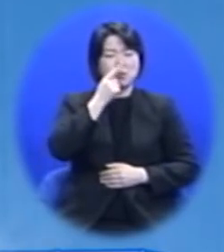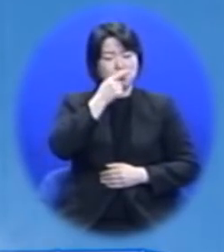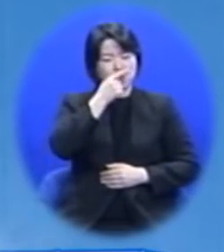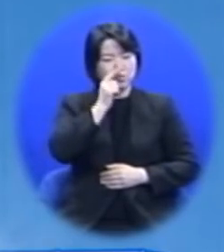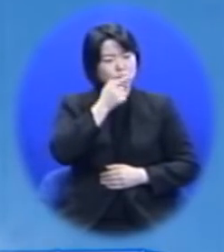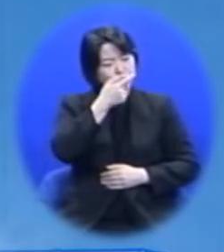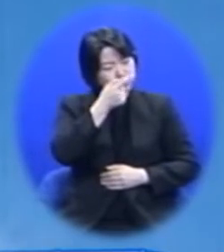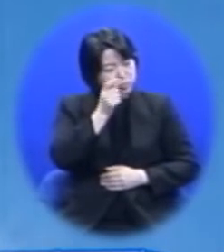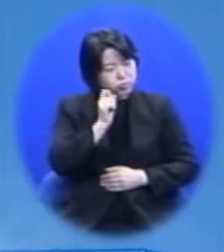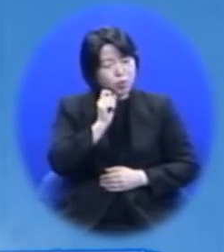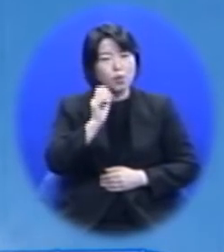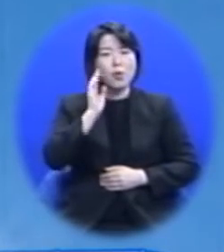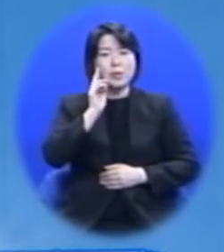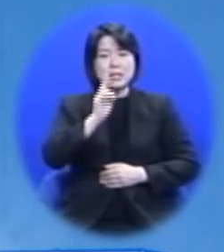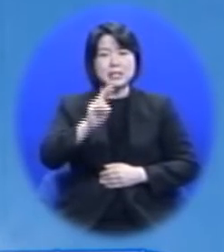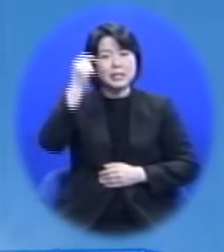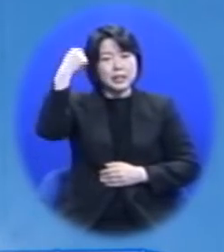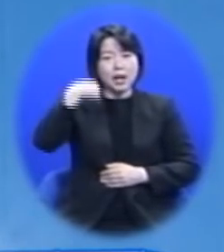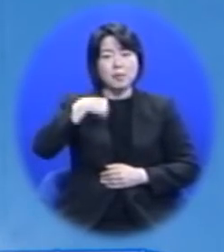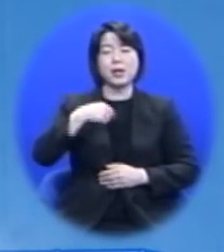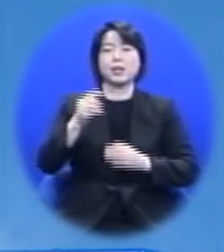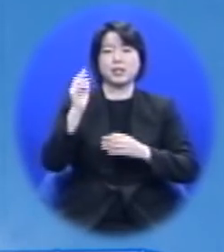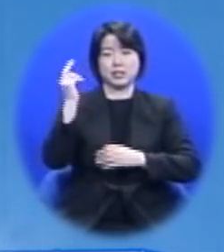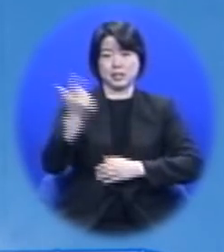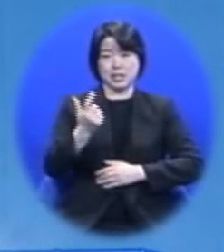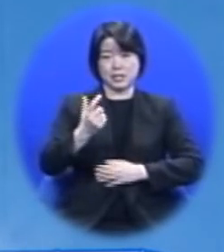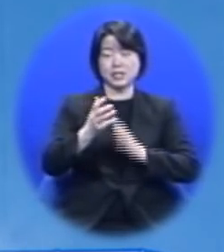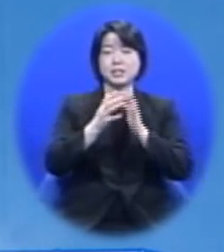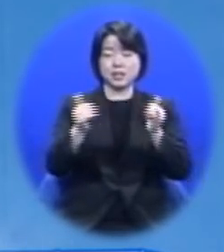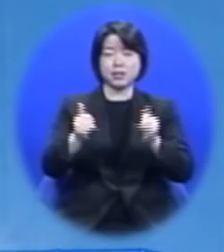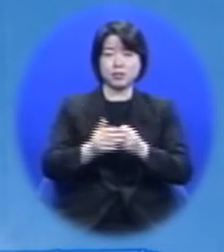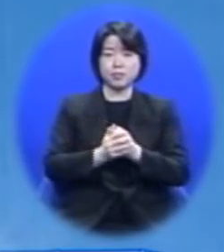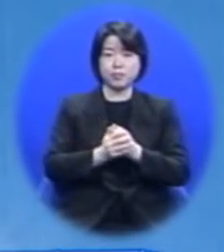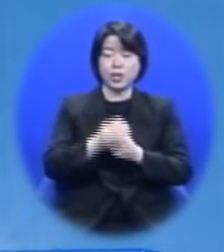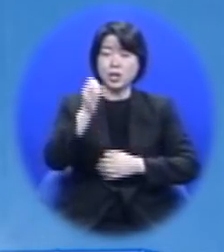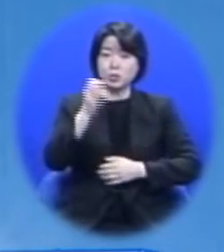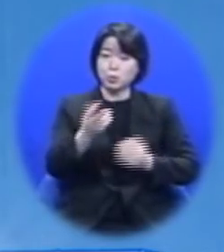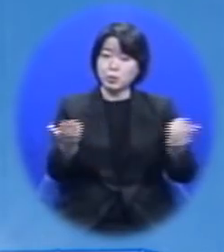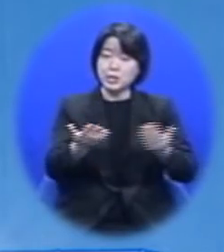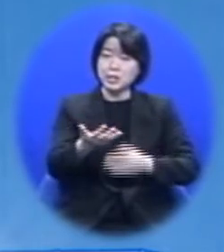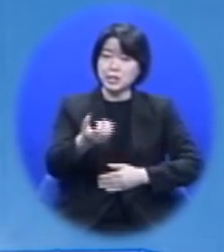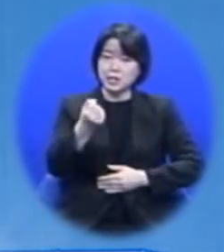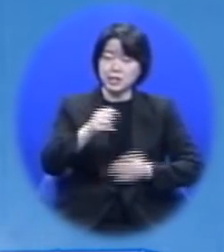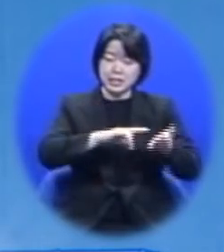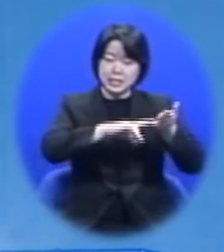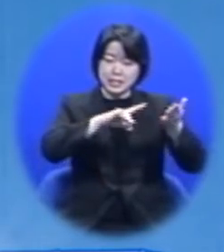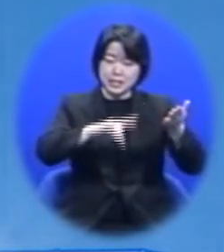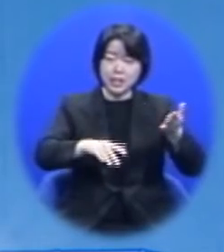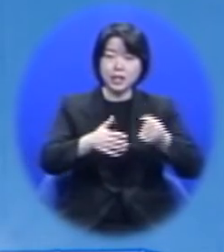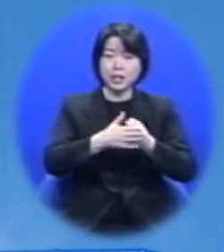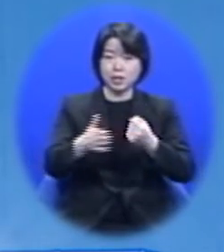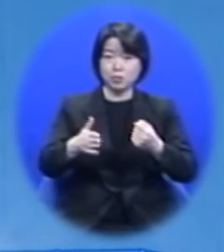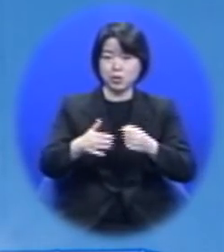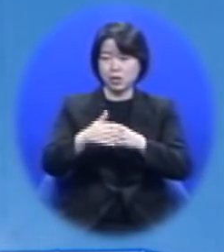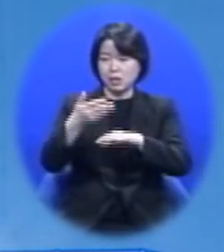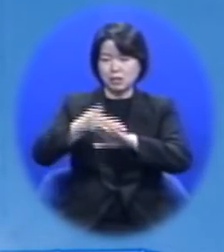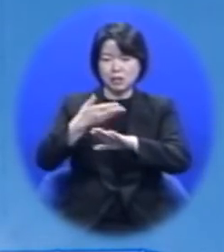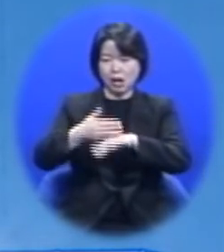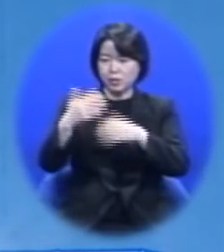열등감이 강한 사람, 외모 열등감이 강하고, 그리고 직업이 세리라 모든 사람이 싫어하는,